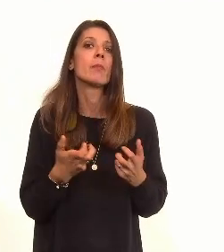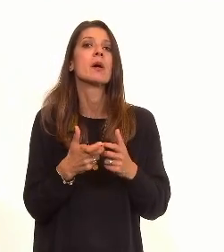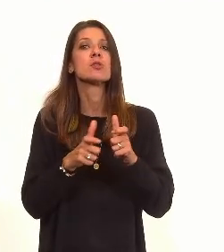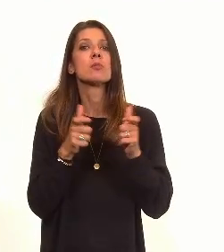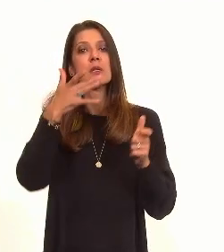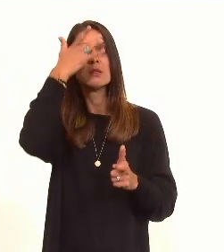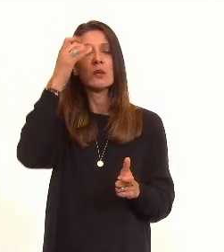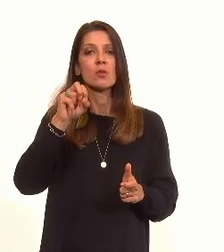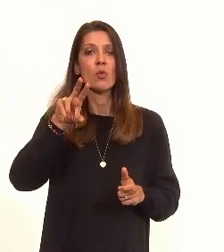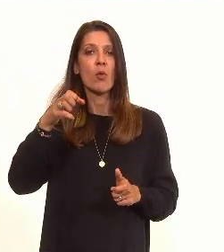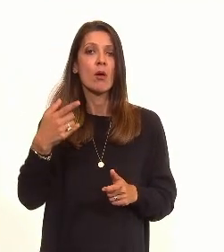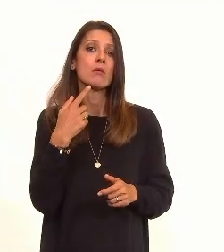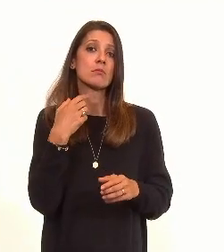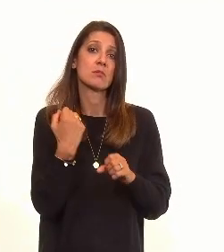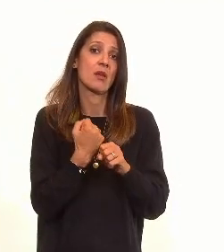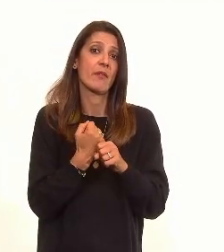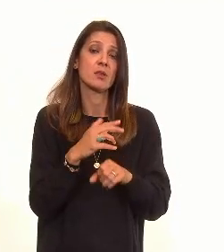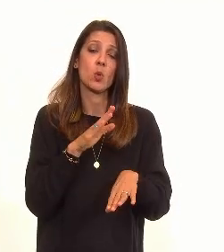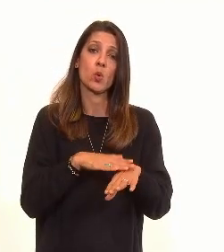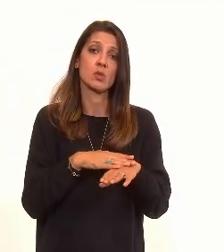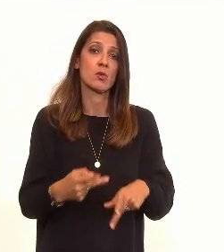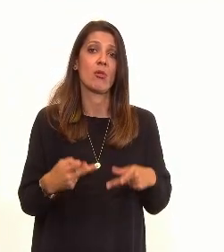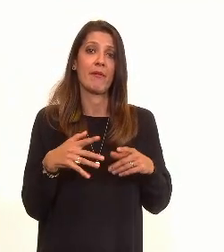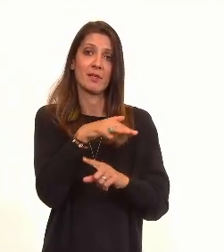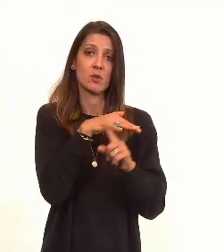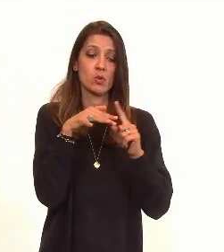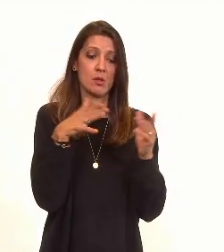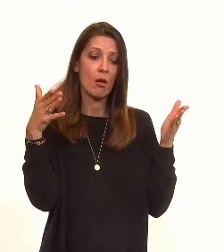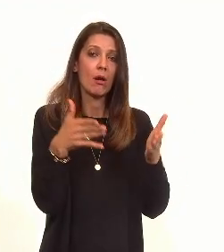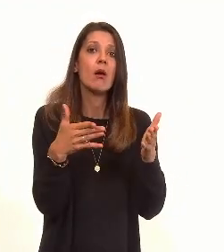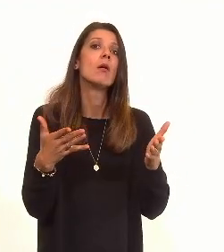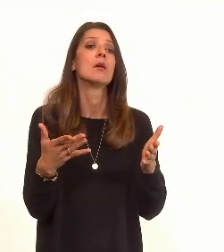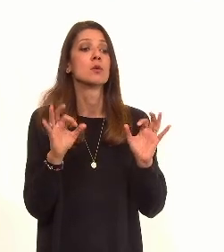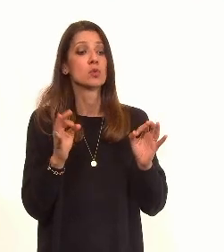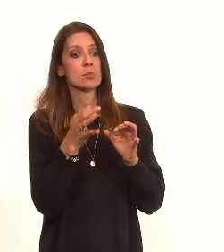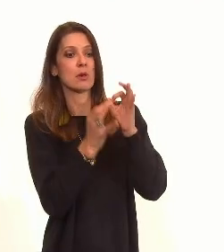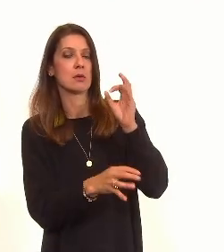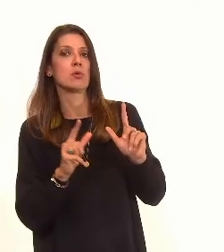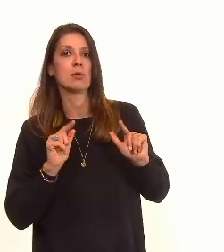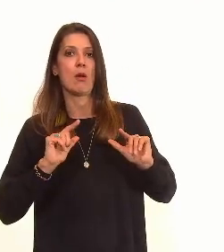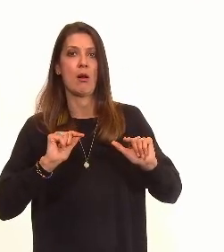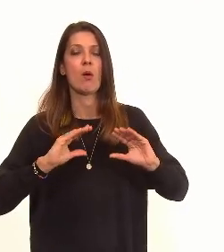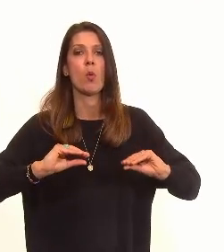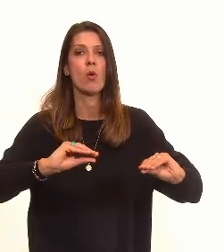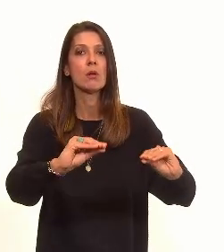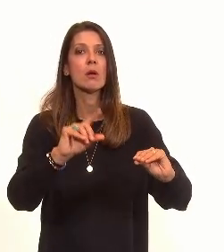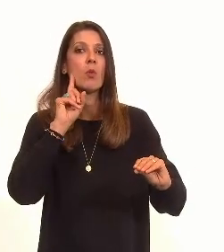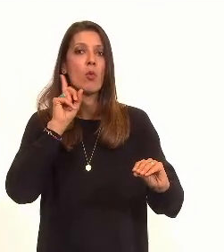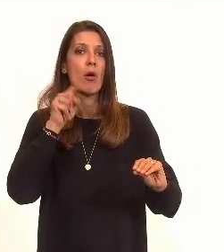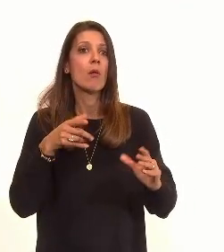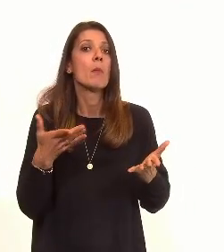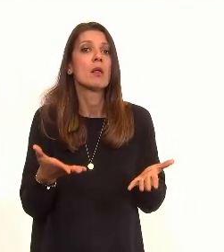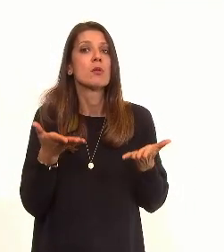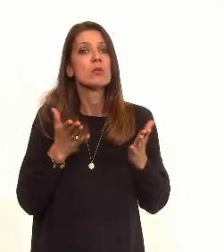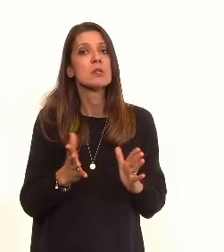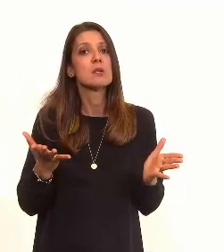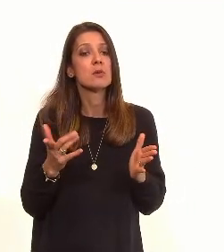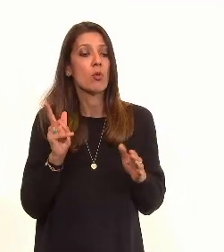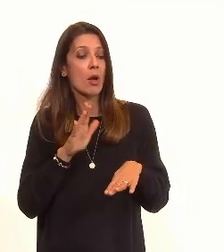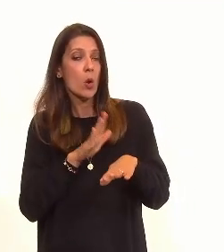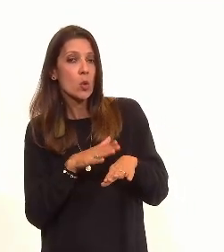des différentes expérimentations et de ce qu'on a pu mener. Sur les expérimentations, on a fait le choix, dans un premier temps, dans chaque